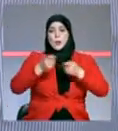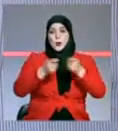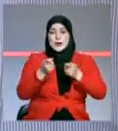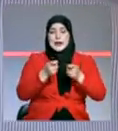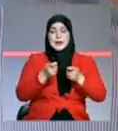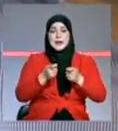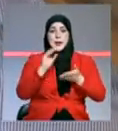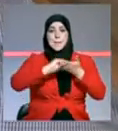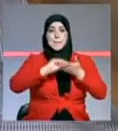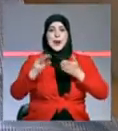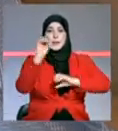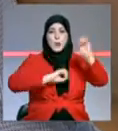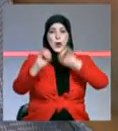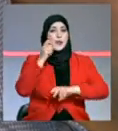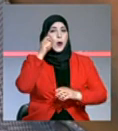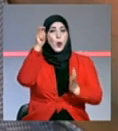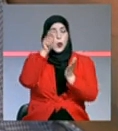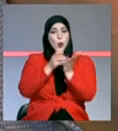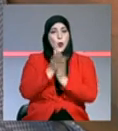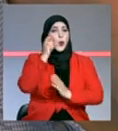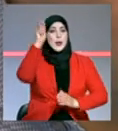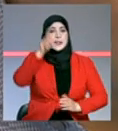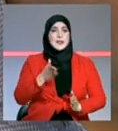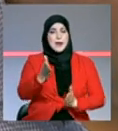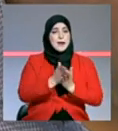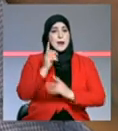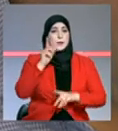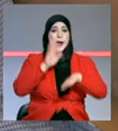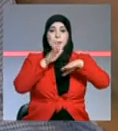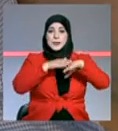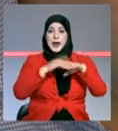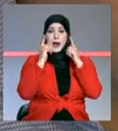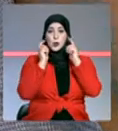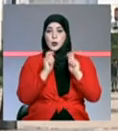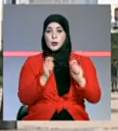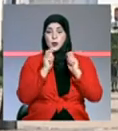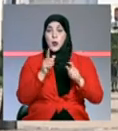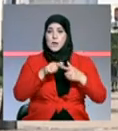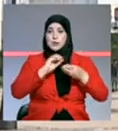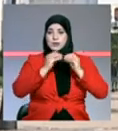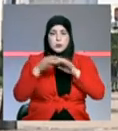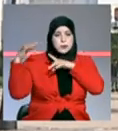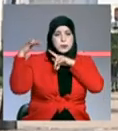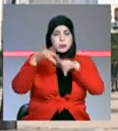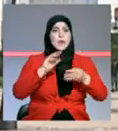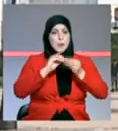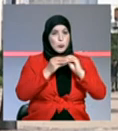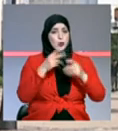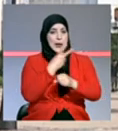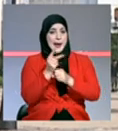الشبكة الأورومتوسطية لحقوق الإنسان من السقوط في فخ الشعبوية نتيجة صعوبة الأوضاع الاقتصادية